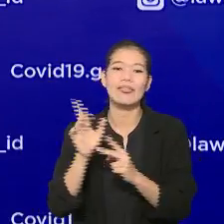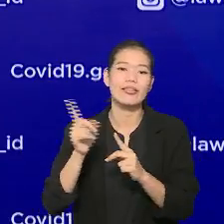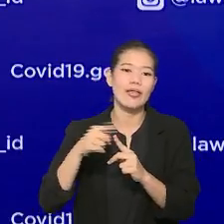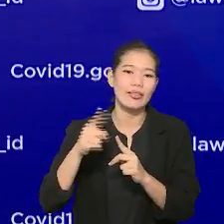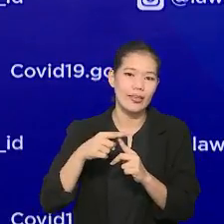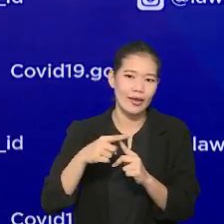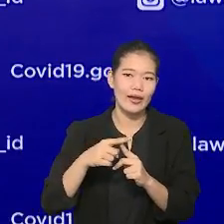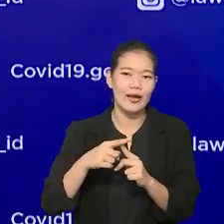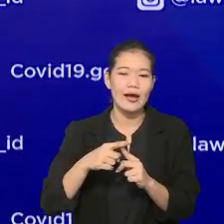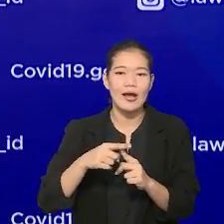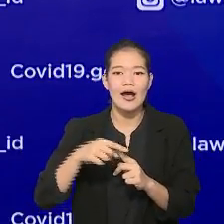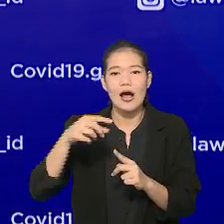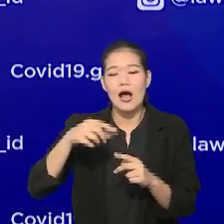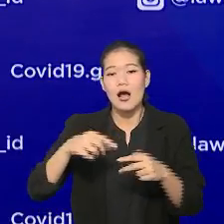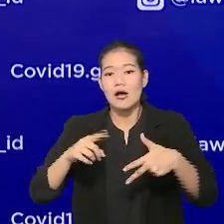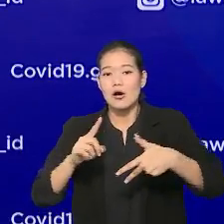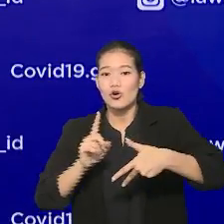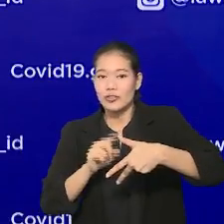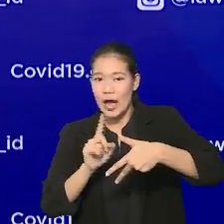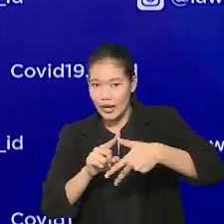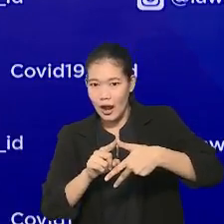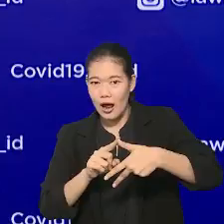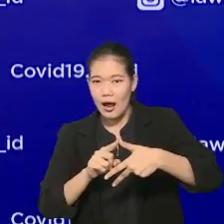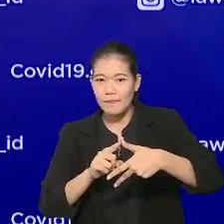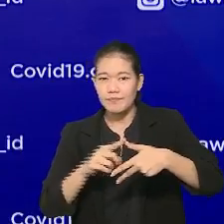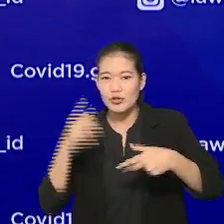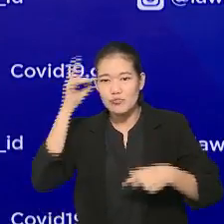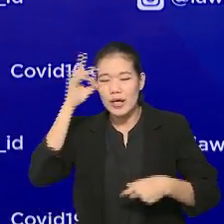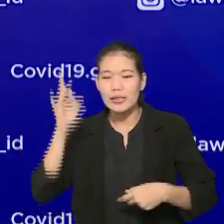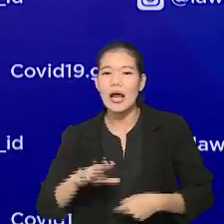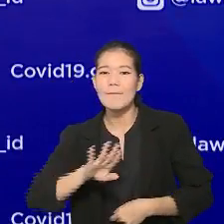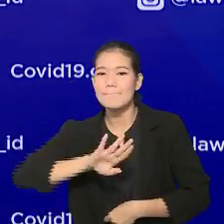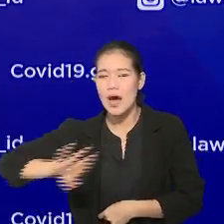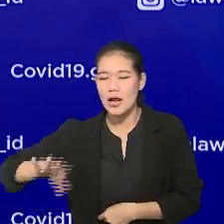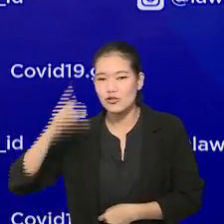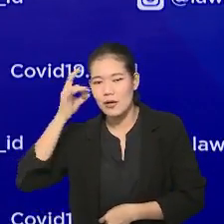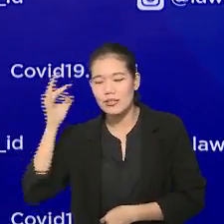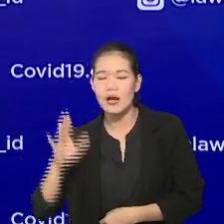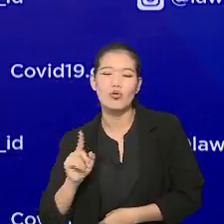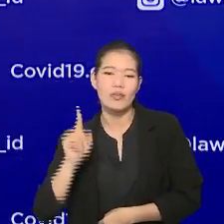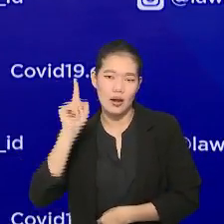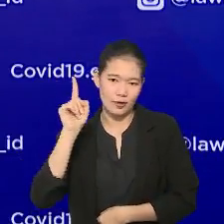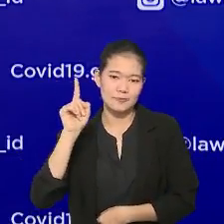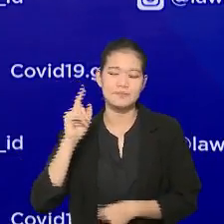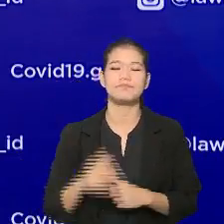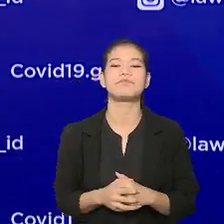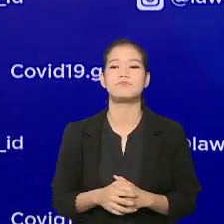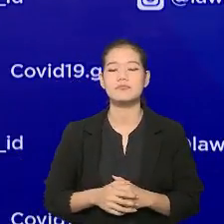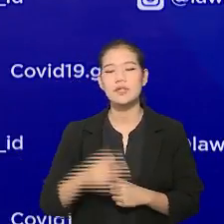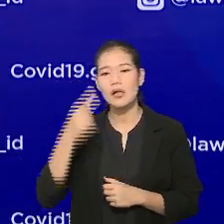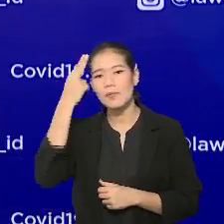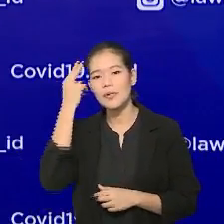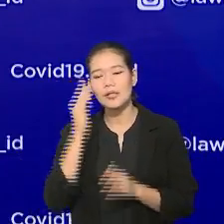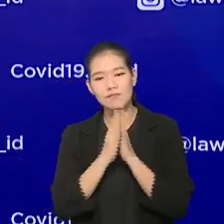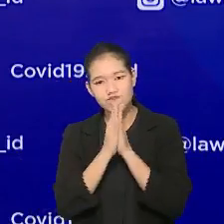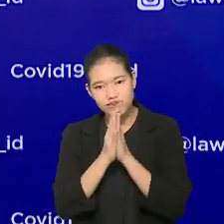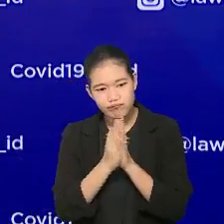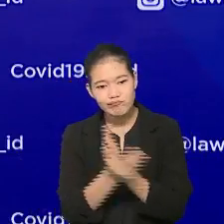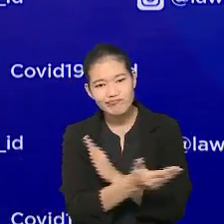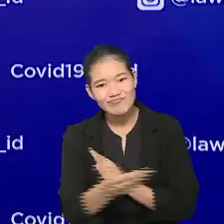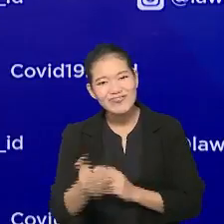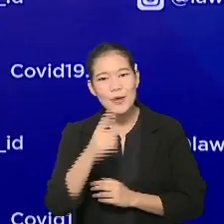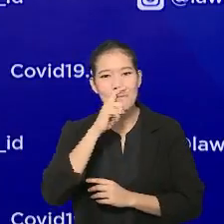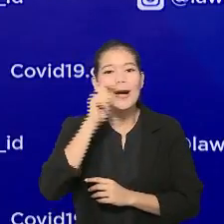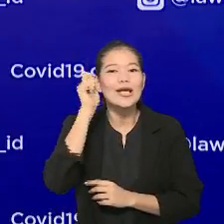Timur, Sulawesi Utara, Sumatera Barat, dan Sumatera Utara. Pemerintah meminta kepada orang